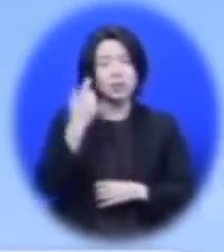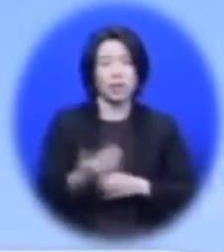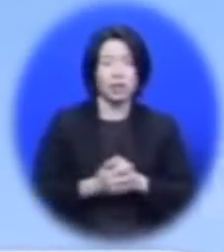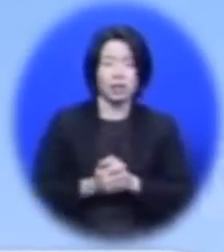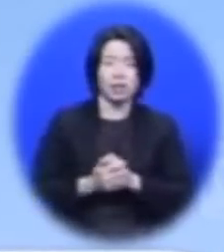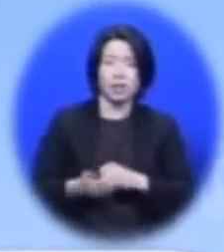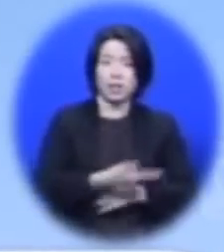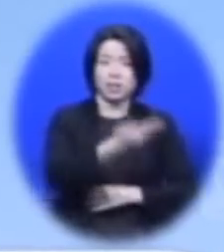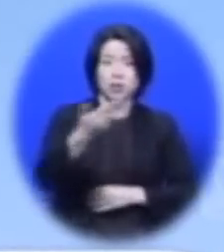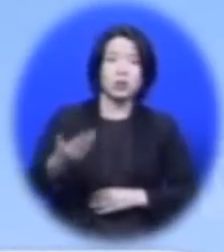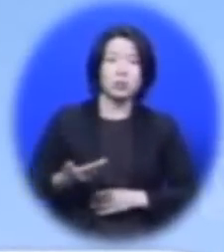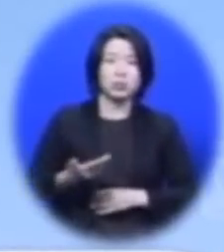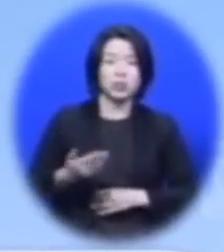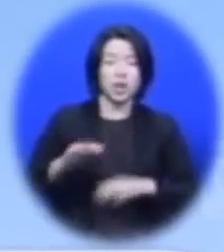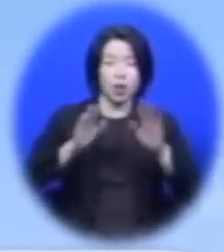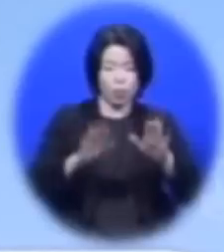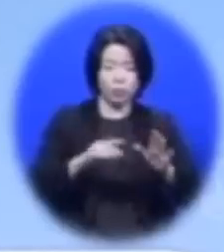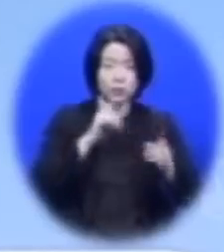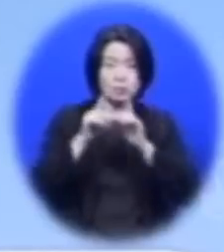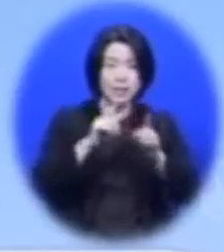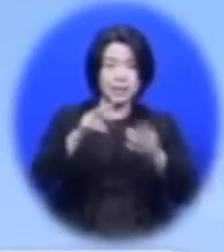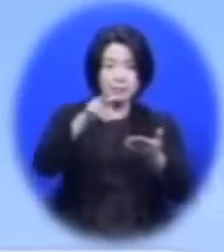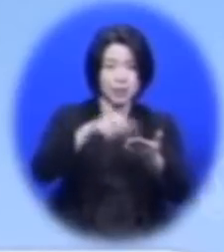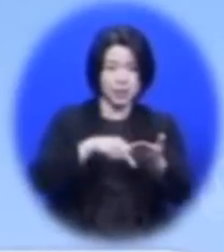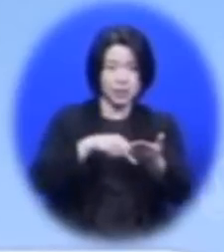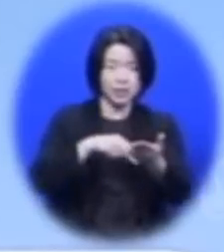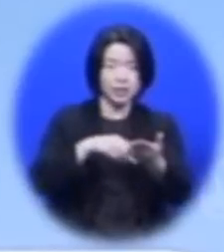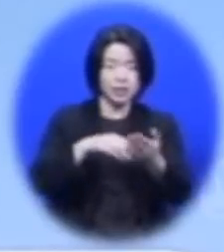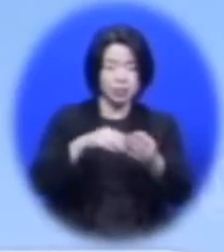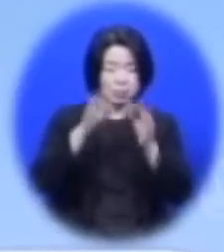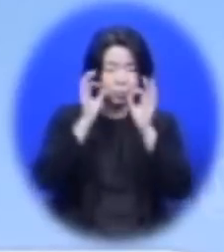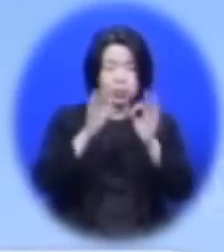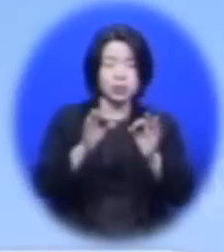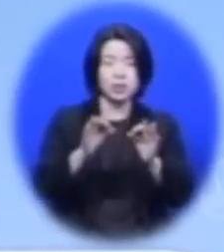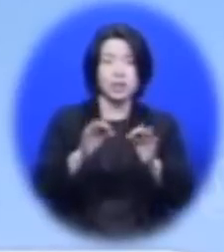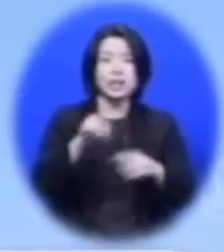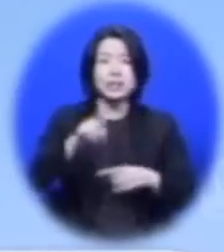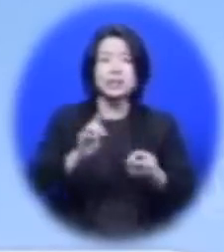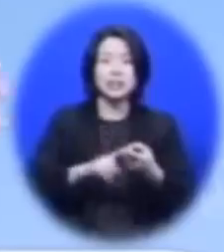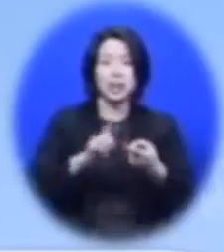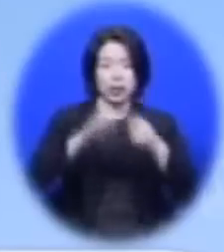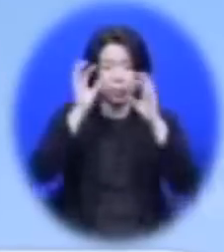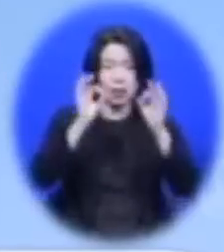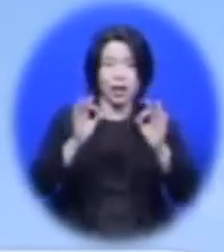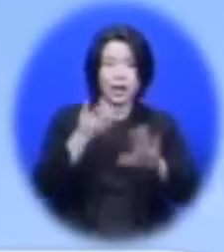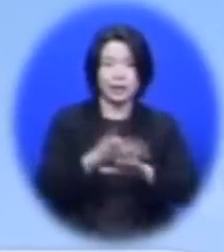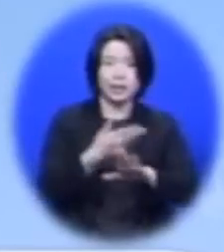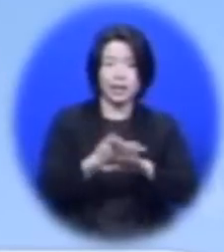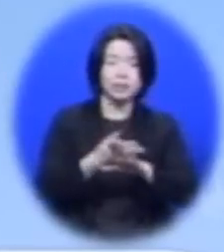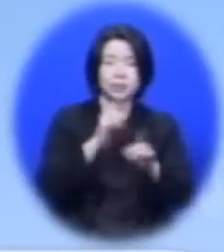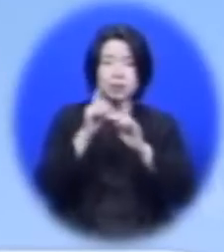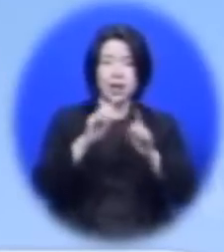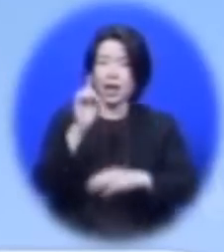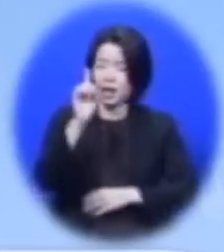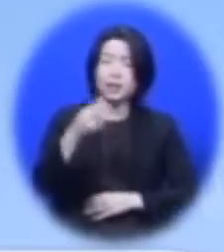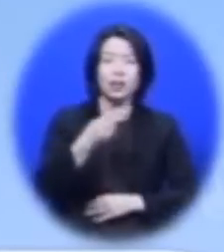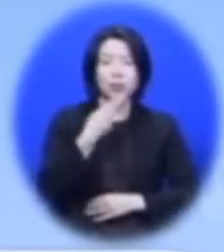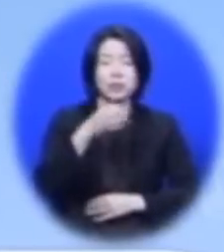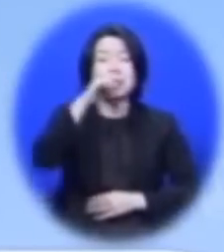여러분, 오늘 말씀을 있는 그대로 보셔야 돼요. 다른 아무 이야기 없이